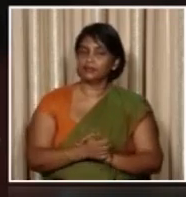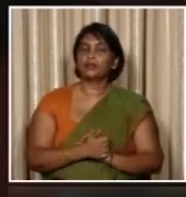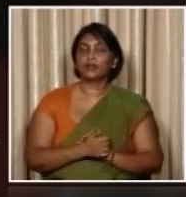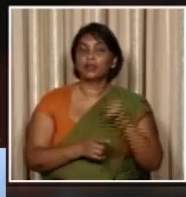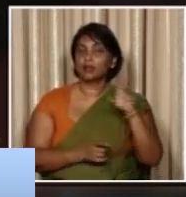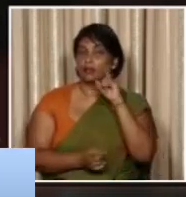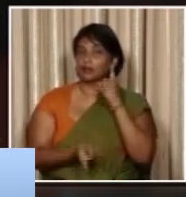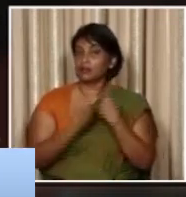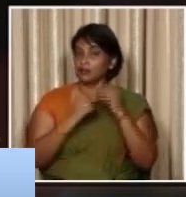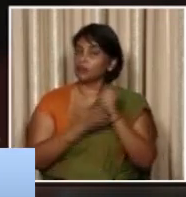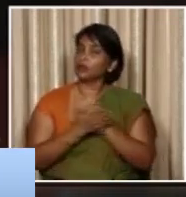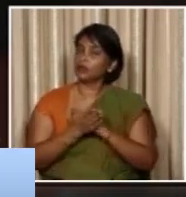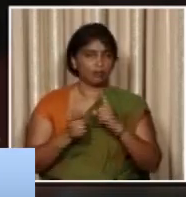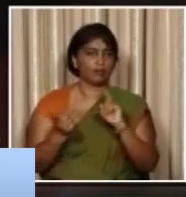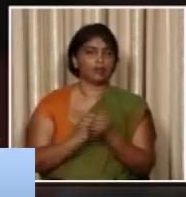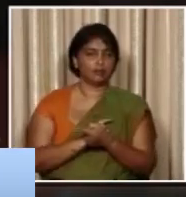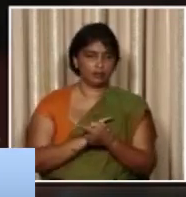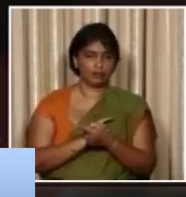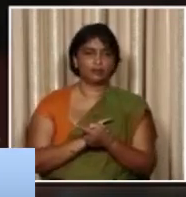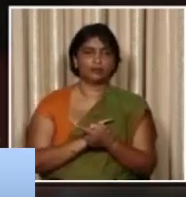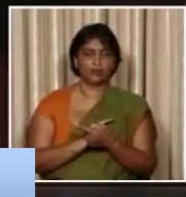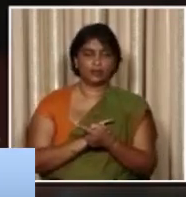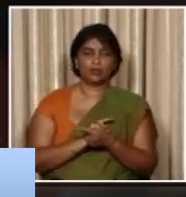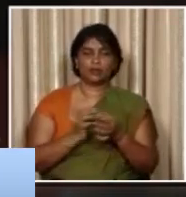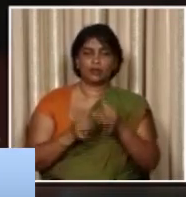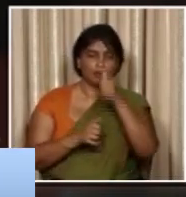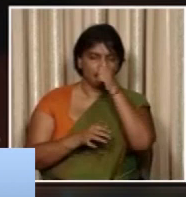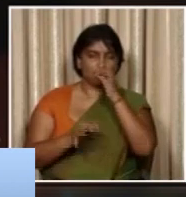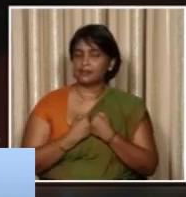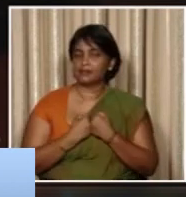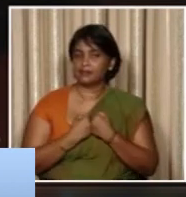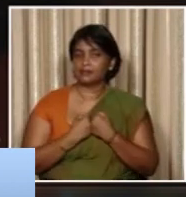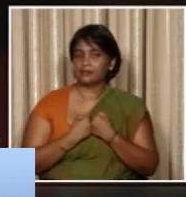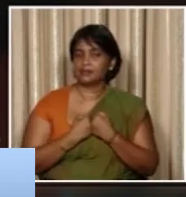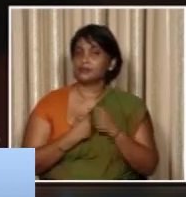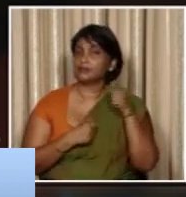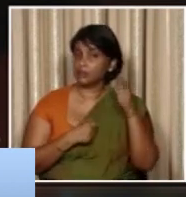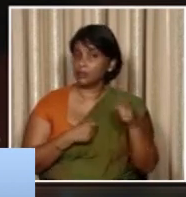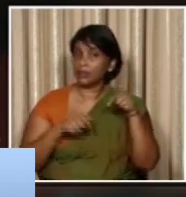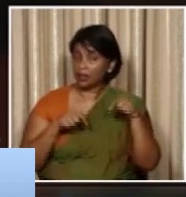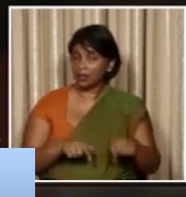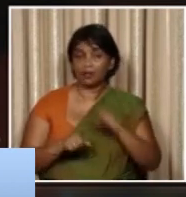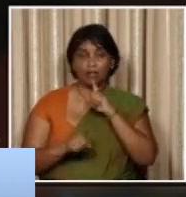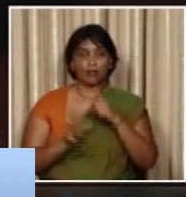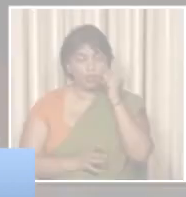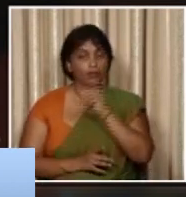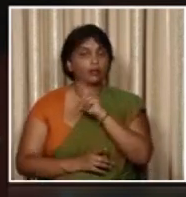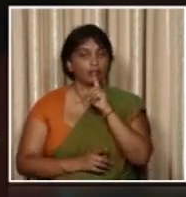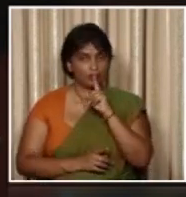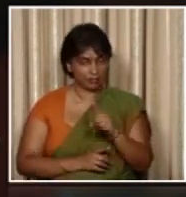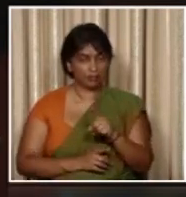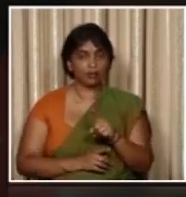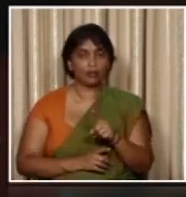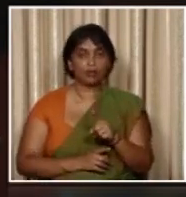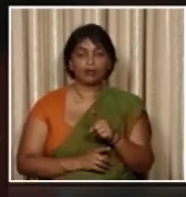ඒ පරීක්ෂණ කරපු සියලුම නිලධාරීන් අයින් කරා. මේක කුමාන්ත්‍රණයක් විත්තිය මුළු රටම දන්නවා. මේගොල්ලන්ට ඇවිල්ලා කියනවා අනුර කුමාර දිසානායක කවුද